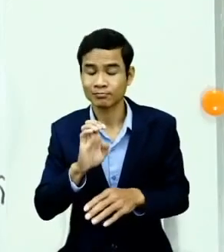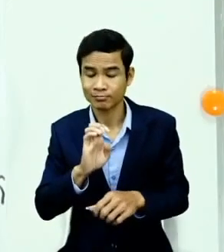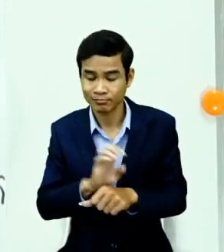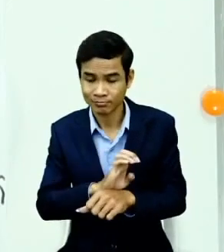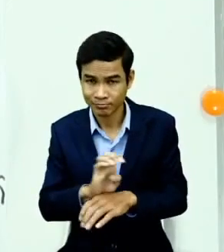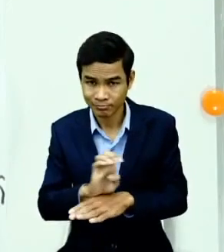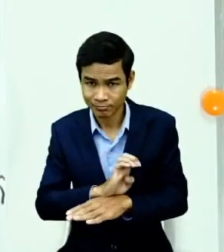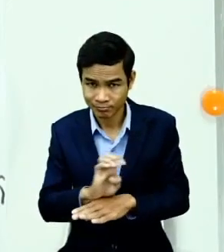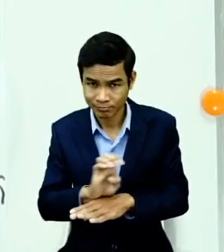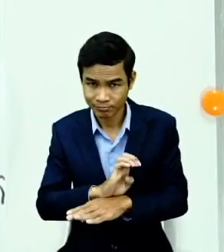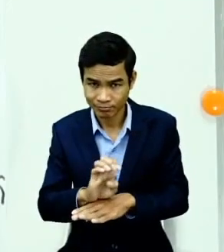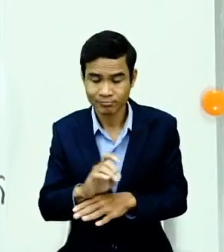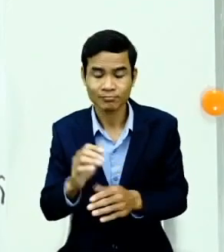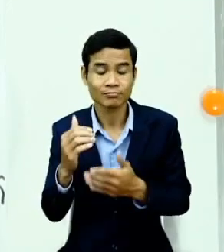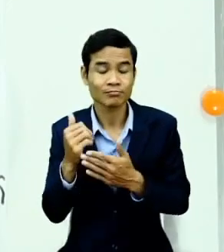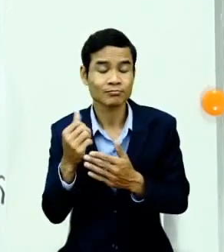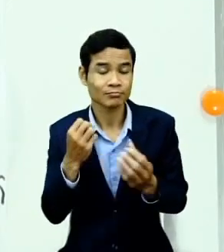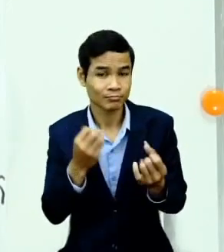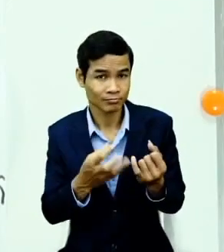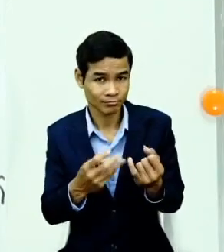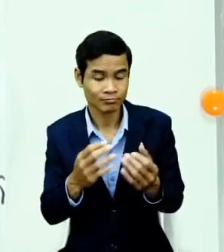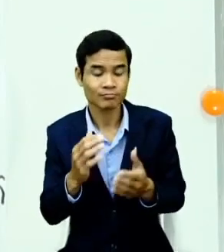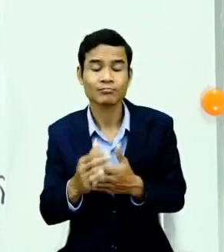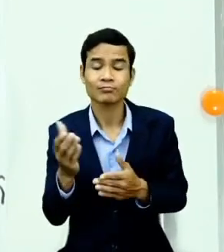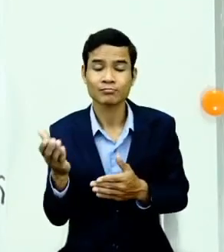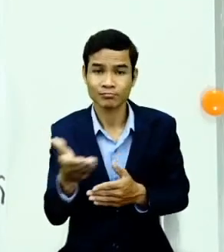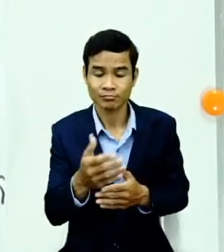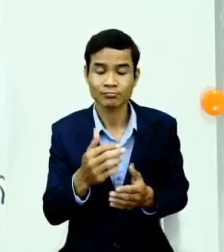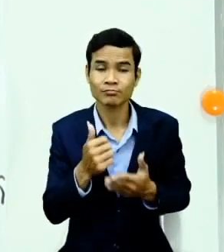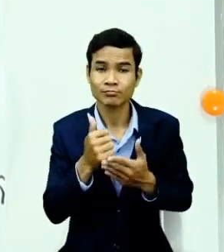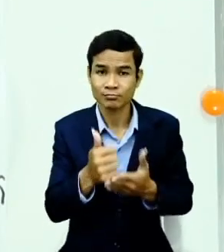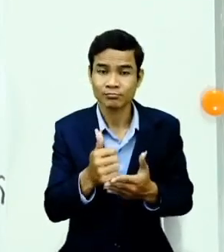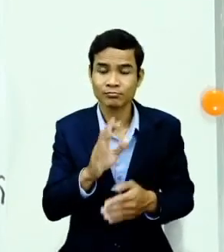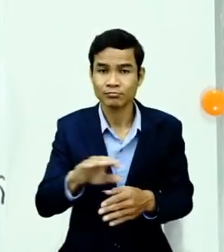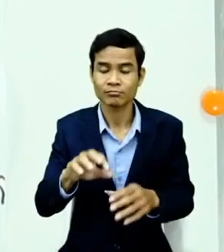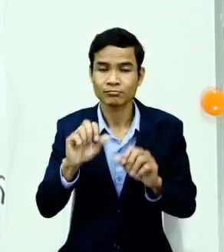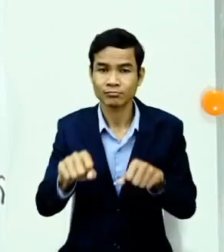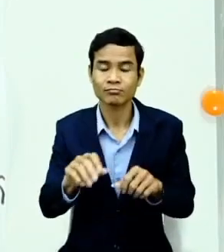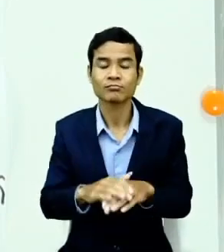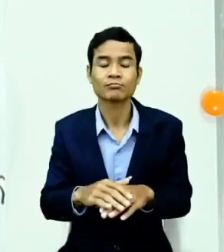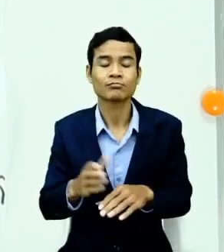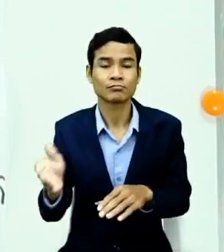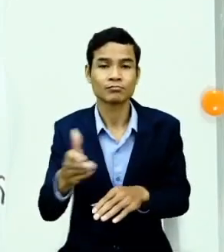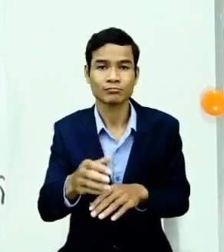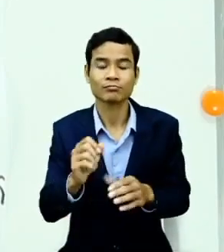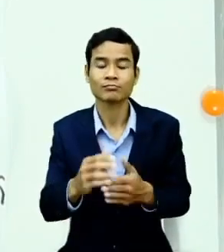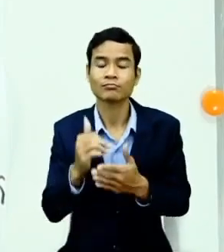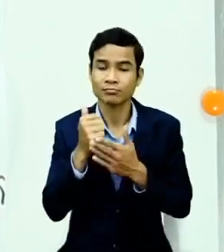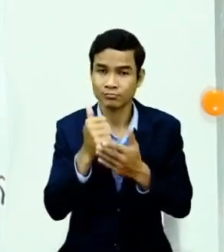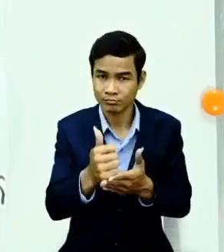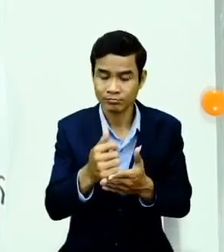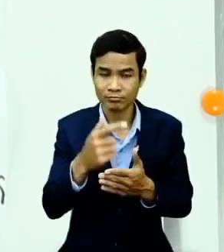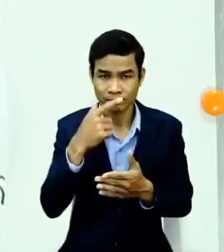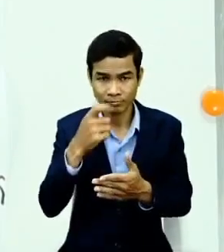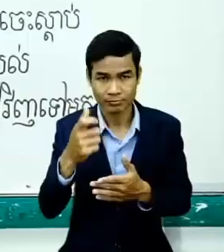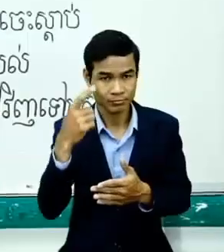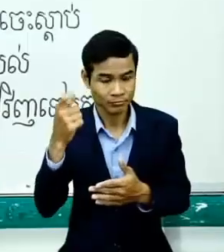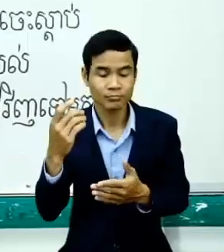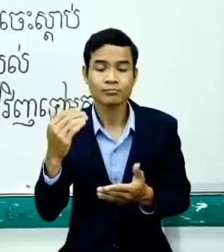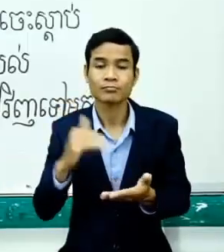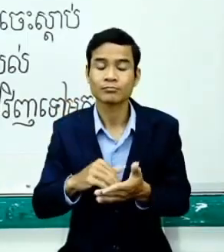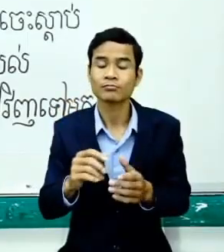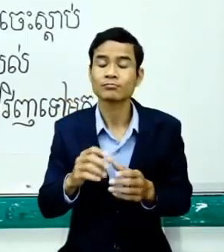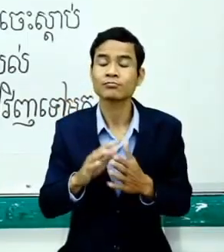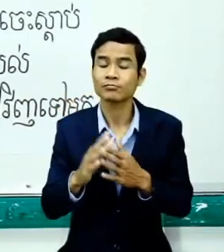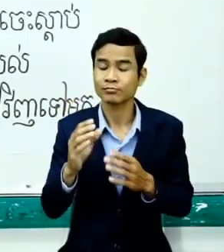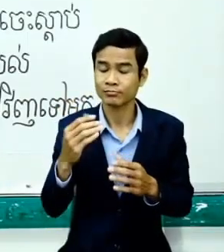chấm dương cục cùng cùn xà dương mình này con cha chăng con làm bay top snow tập bụng quạt vĩnh cha cứ con